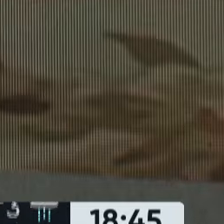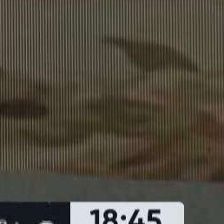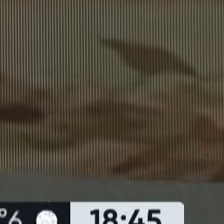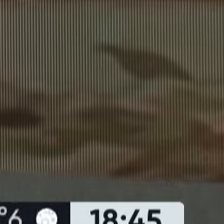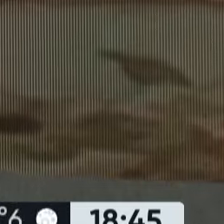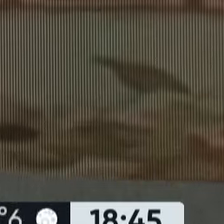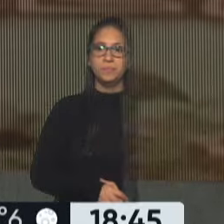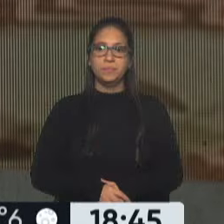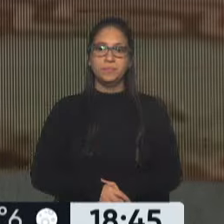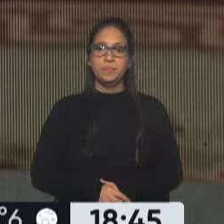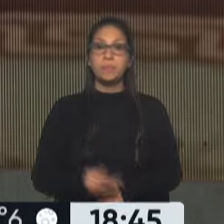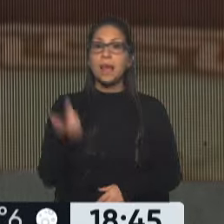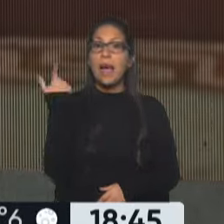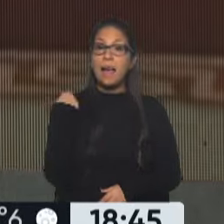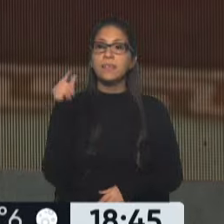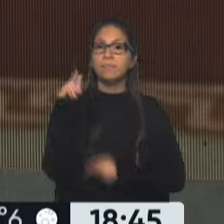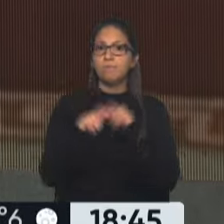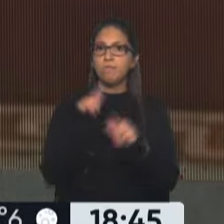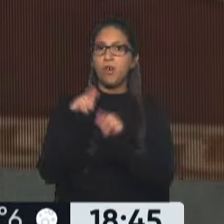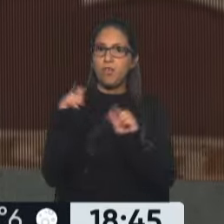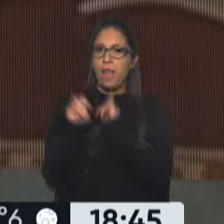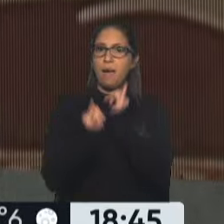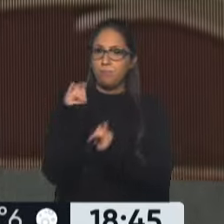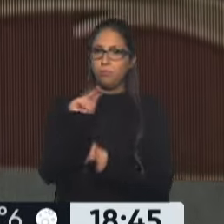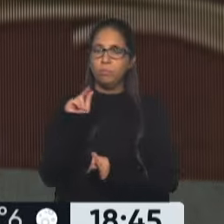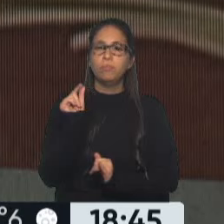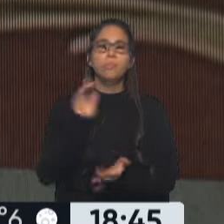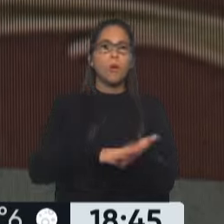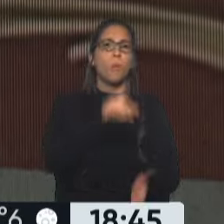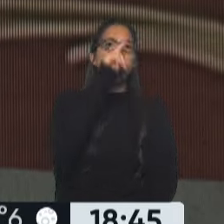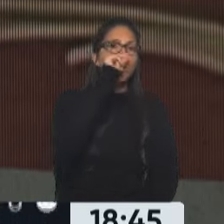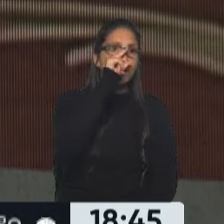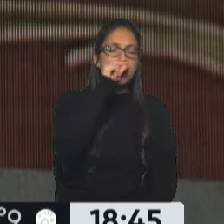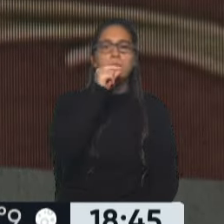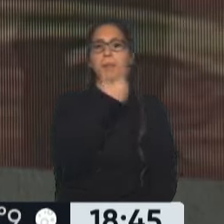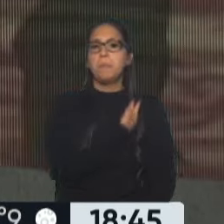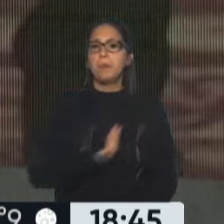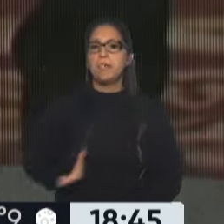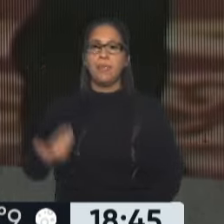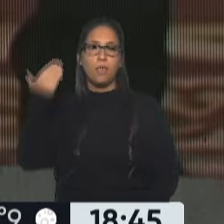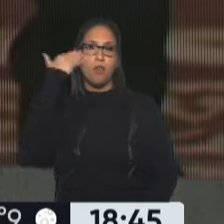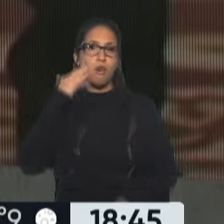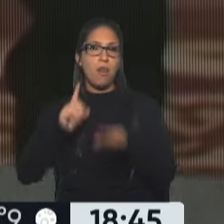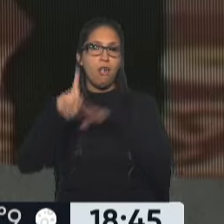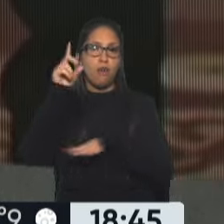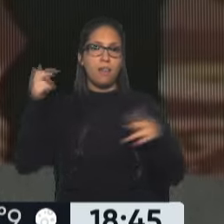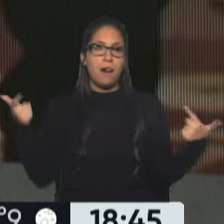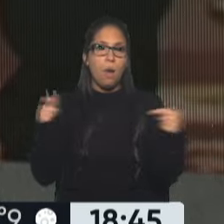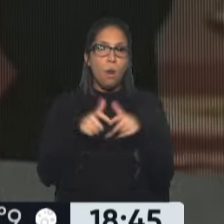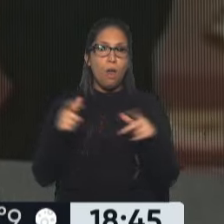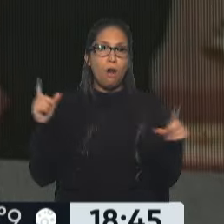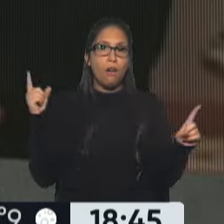Sí, más o menos habíamos adelantado la reunión mantenida entre el presidente Vladimir Putin y el mandatario de Corea del Norte.